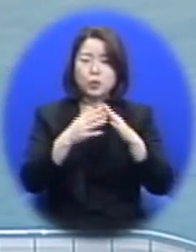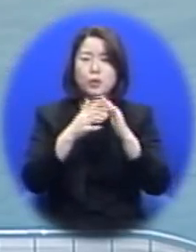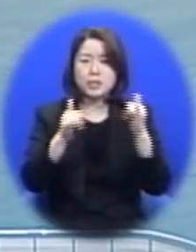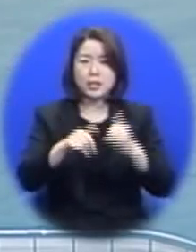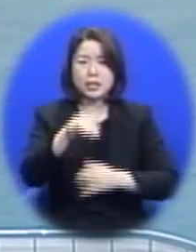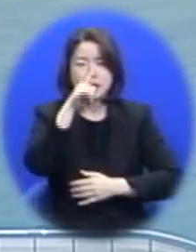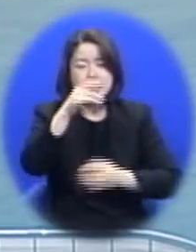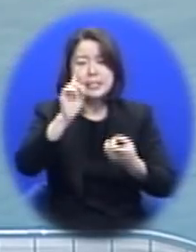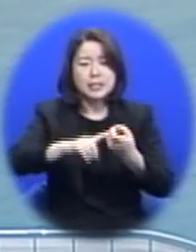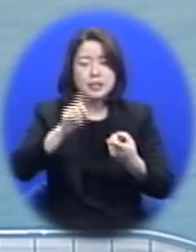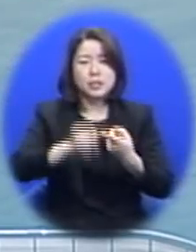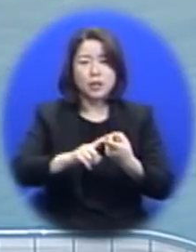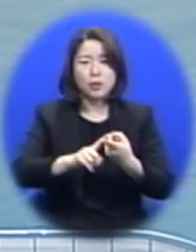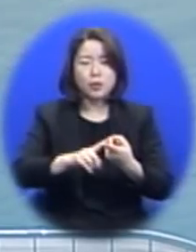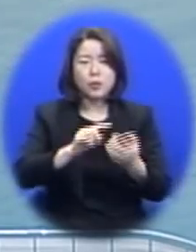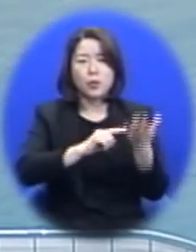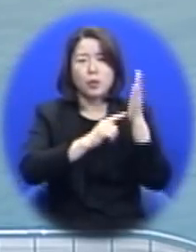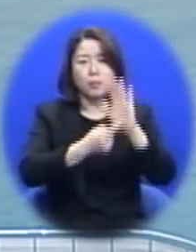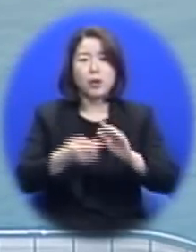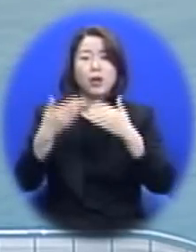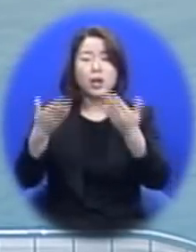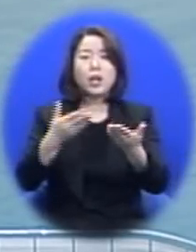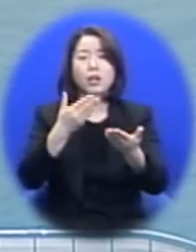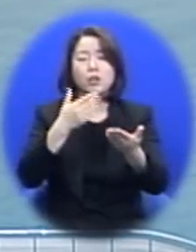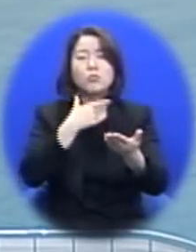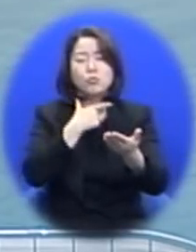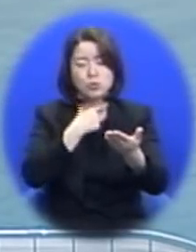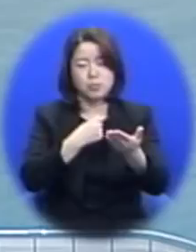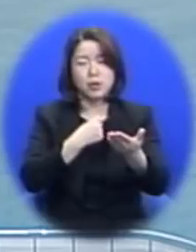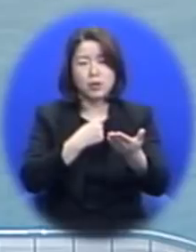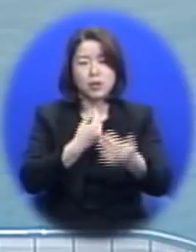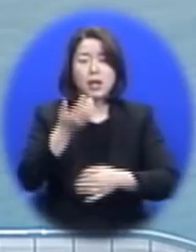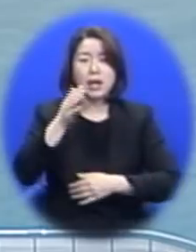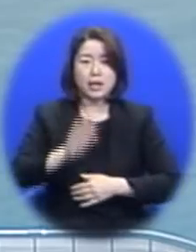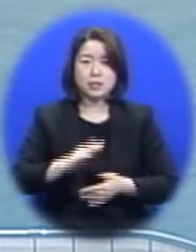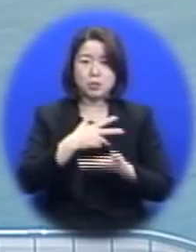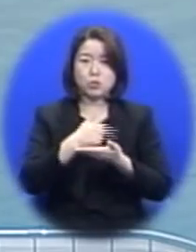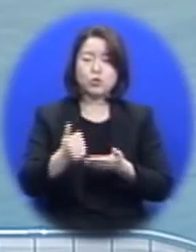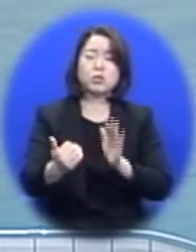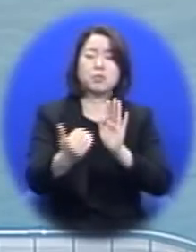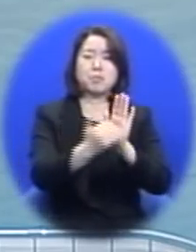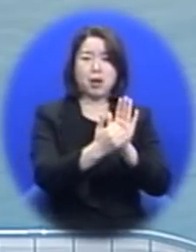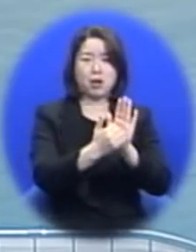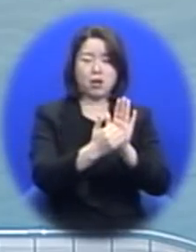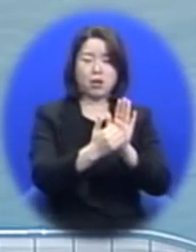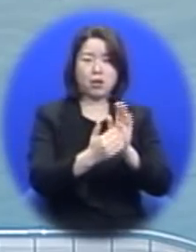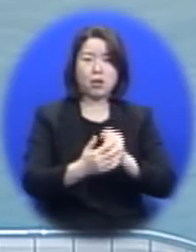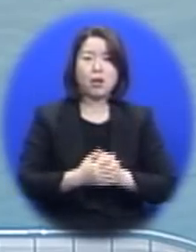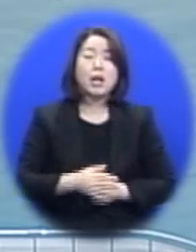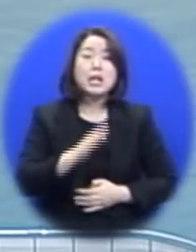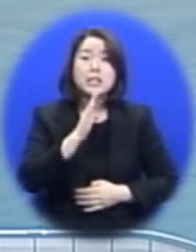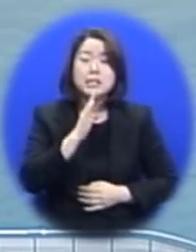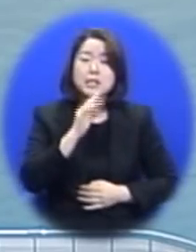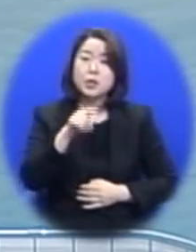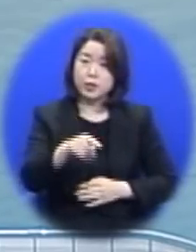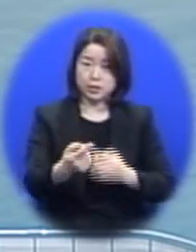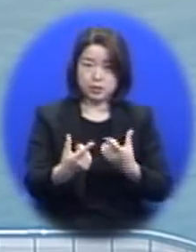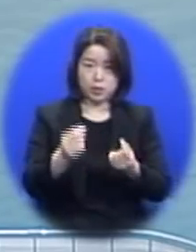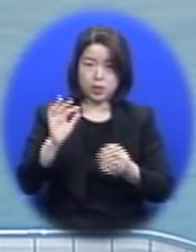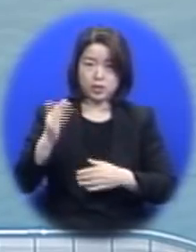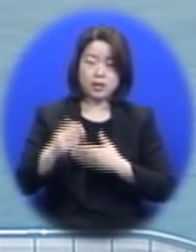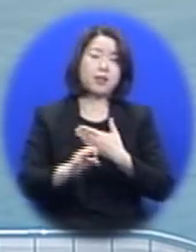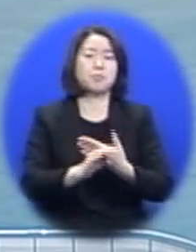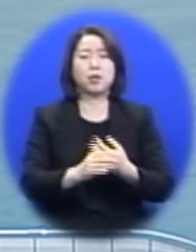이야기하게 해야 되겠다고 생각했습니다. 그런데 주님이 막으시는 거예요. 실제로 그렇게 되면